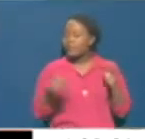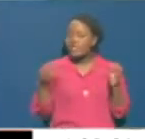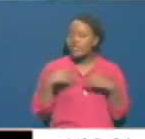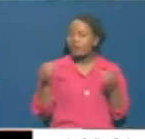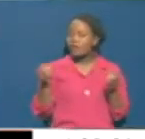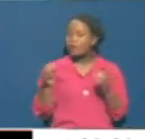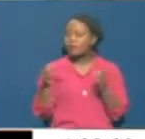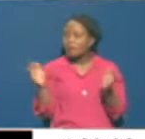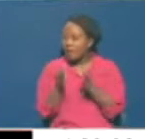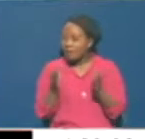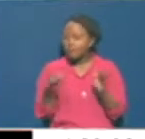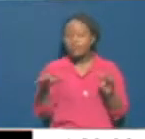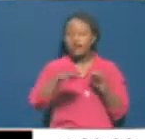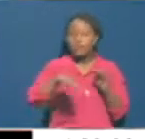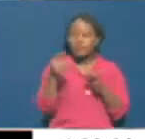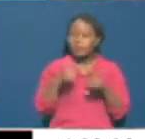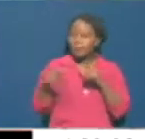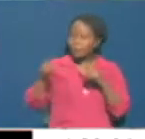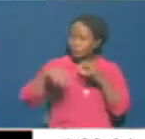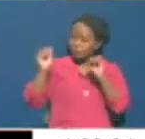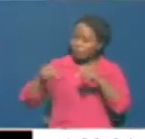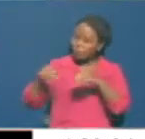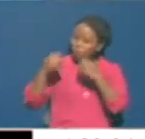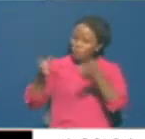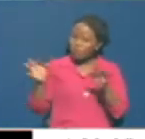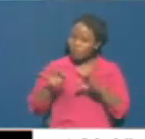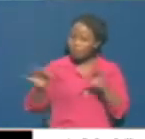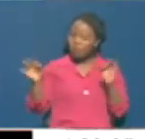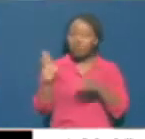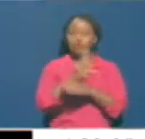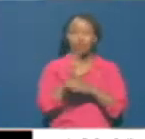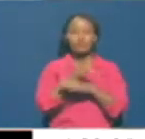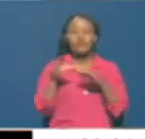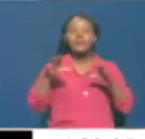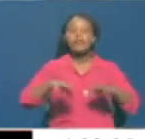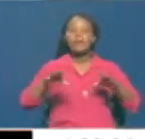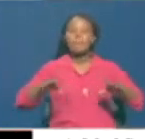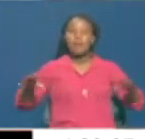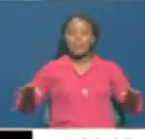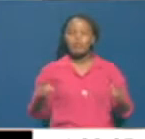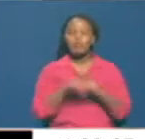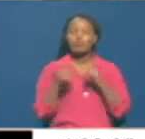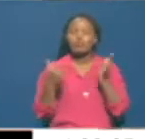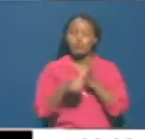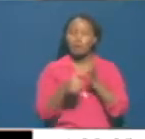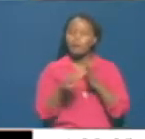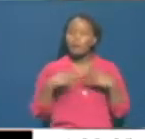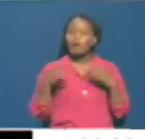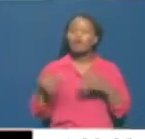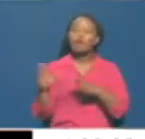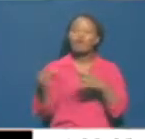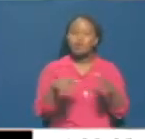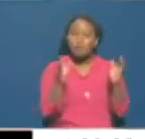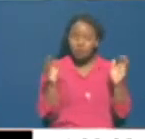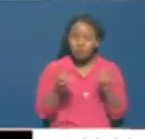ndogo. Na hapa tunaweza peana uwanja ambao inaweza tumika kama soko. Tuko na shida pia ya barabara. Pia hiyo ni utatesi. Na bado